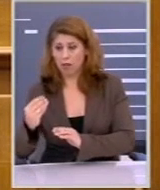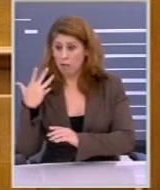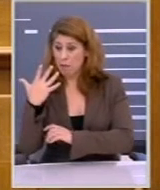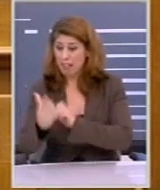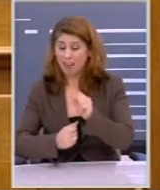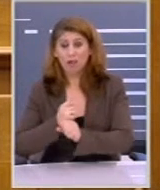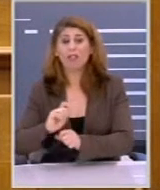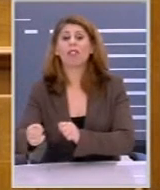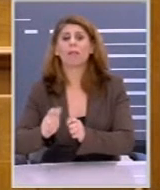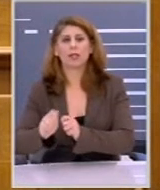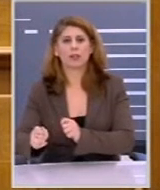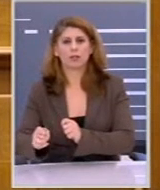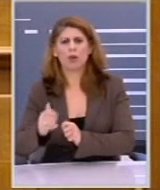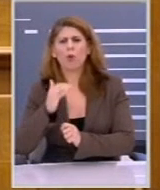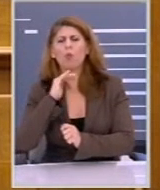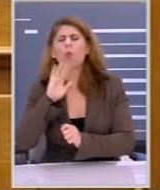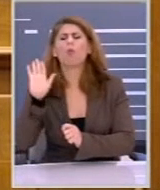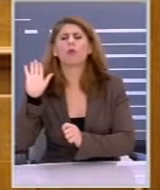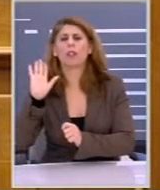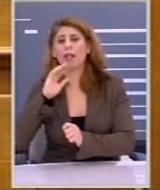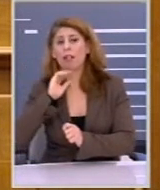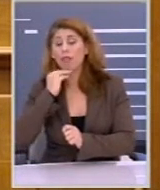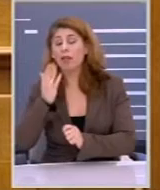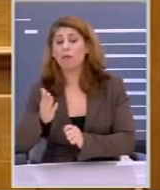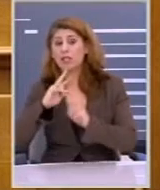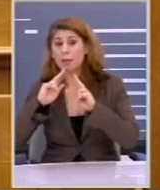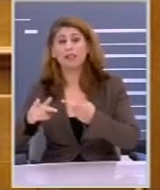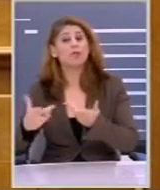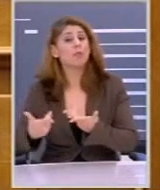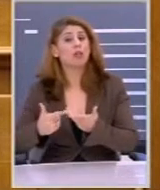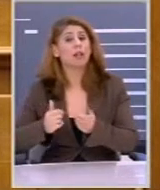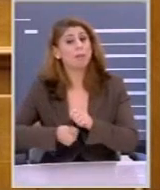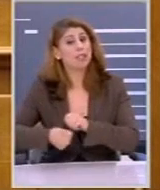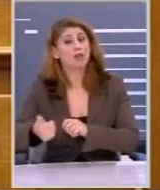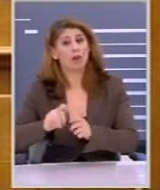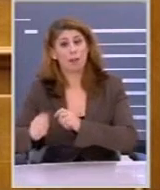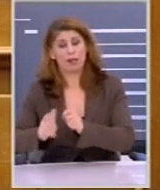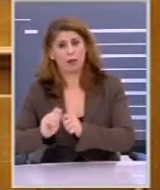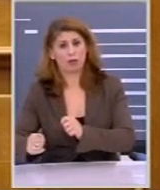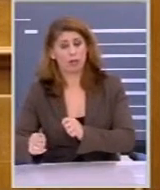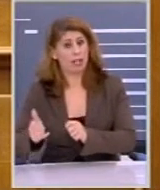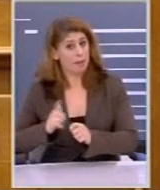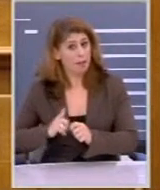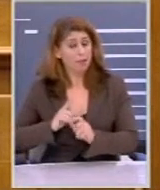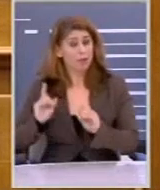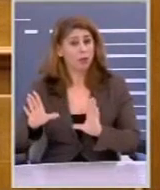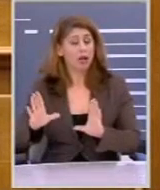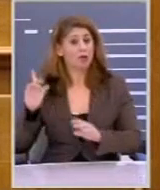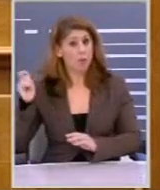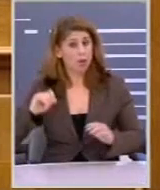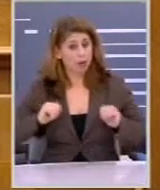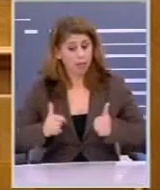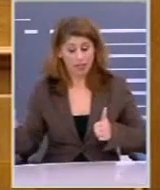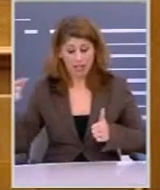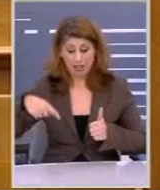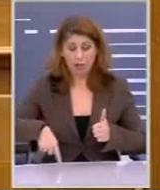δεν πληρώνονται, αλλά δεν μπορείτε να απαντήσετε και πότε θα τα πληρώσετε. Και περιμέναμε τουλάχιστον να έχετε το πολιτικό θάρρος να έρθετε εδώ να